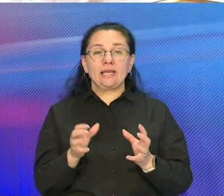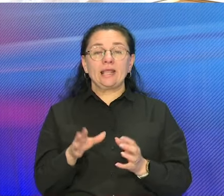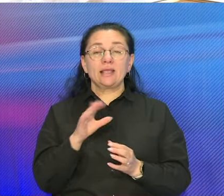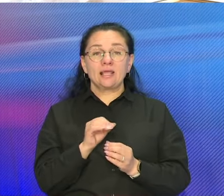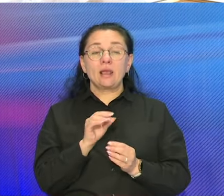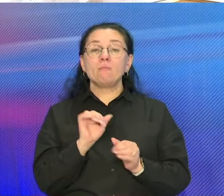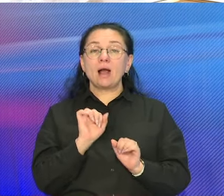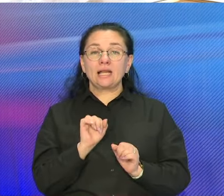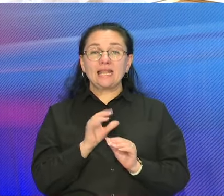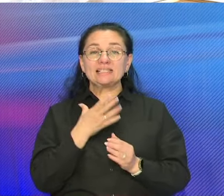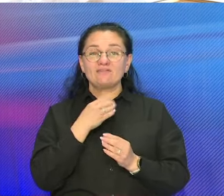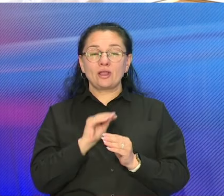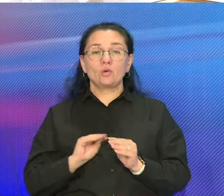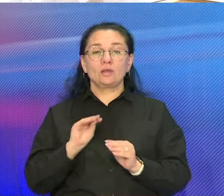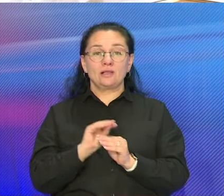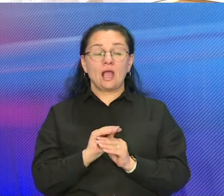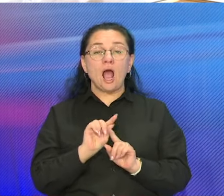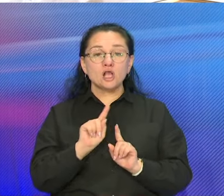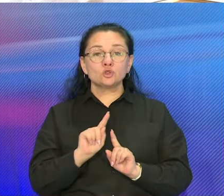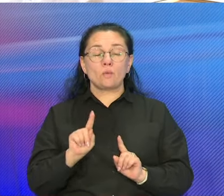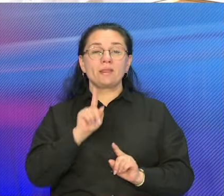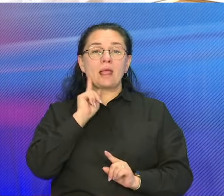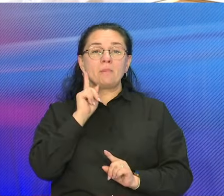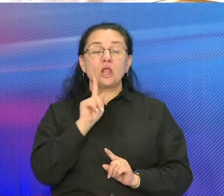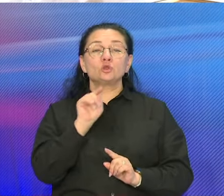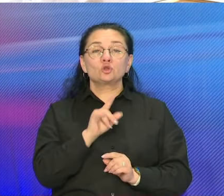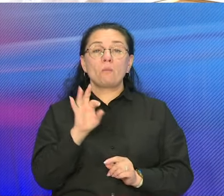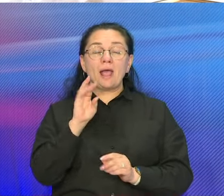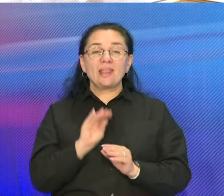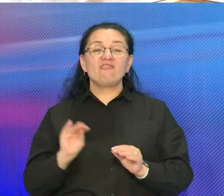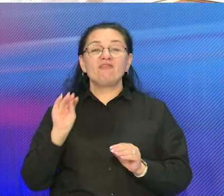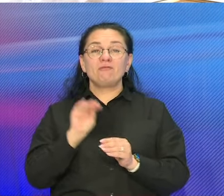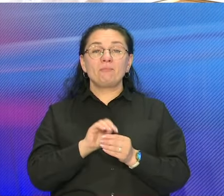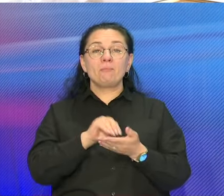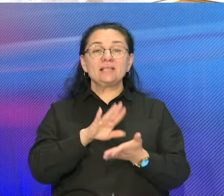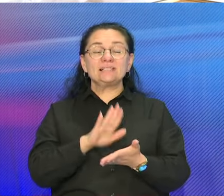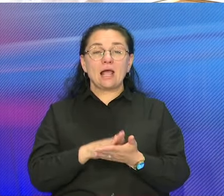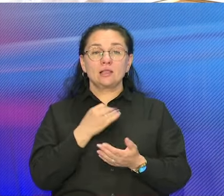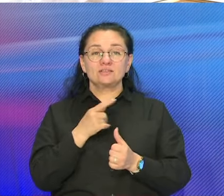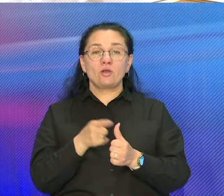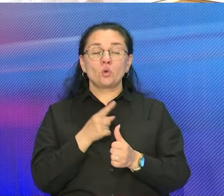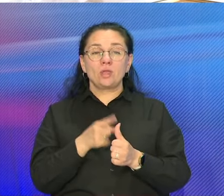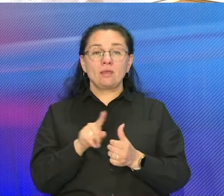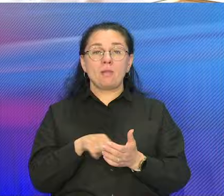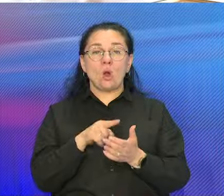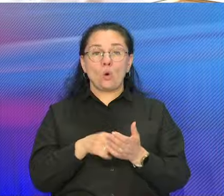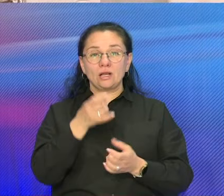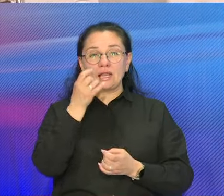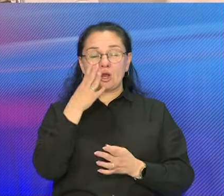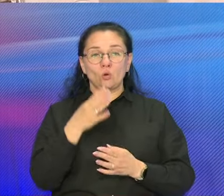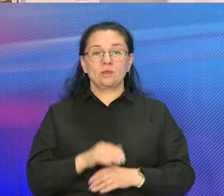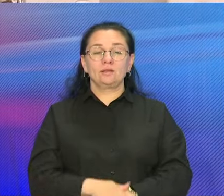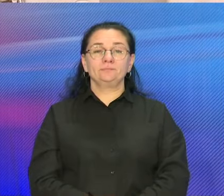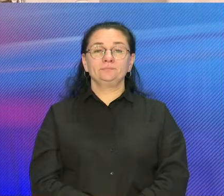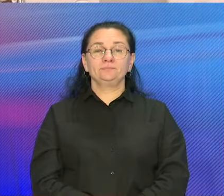привнести Особенно молодежь, чтобы она вписала свое имя в летопись города Гродной нашей любимой Гродничины